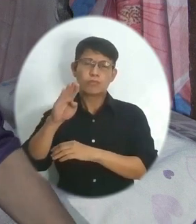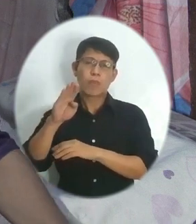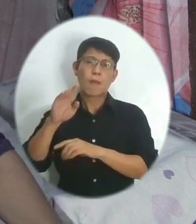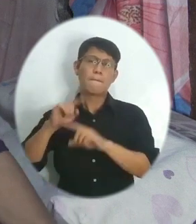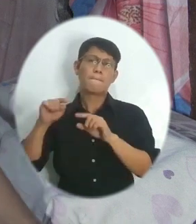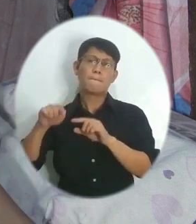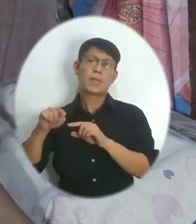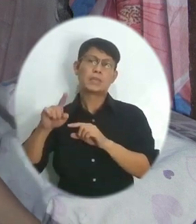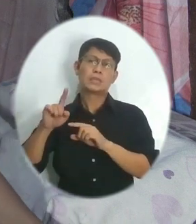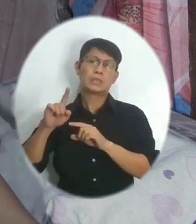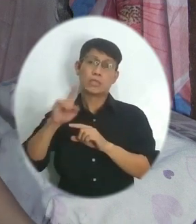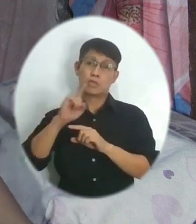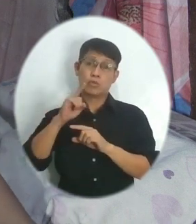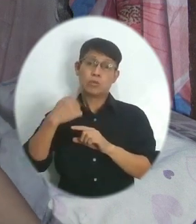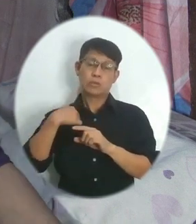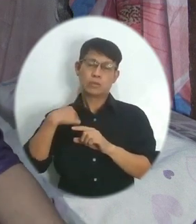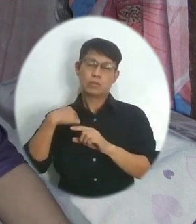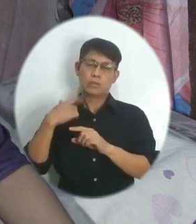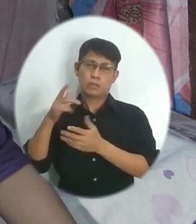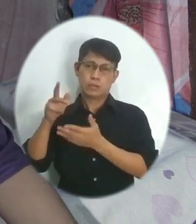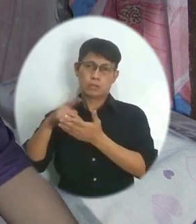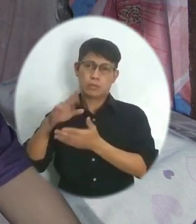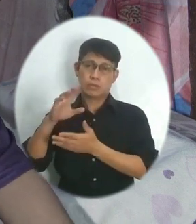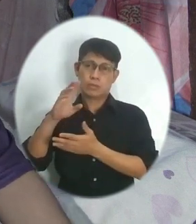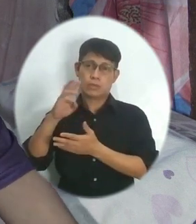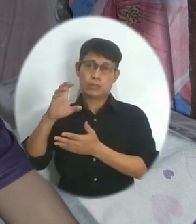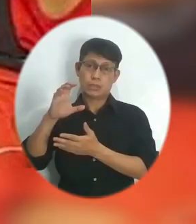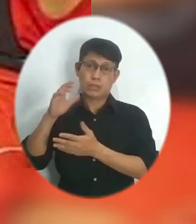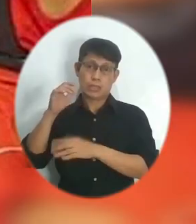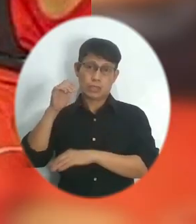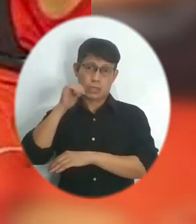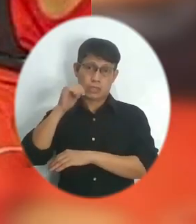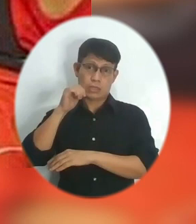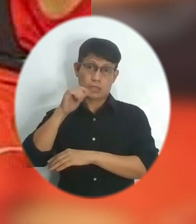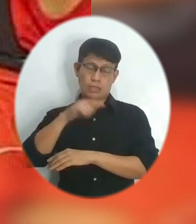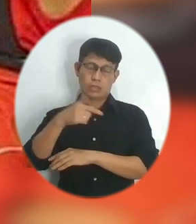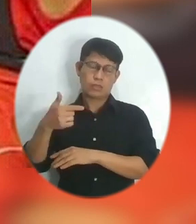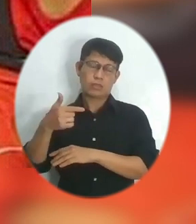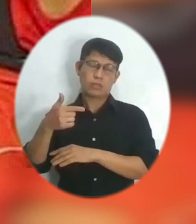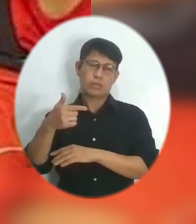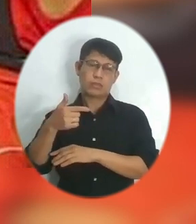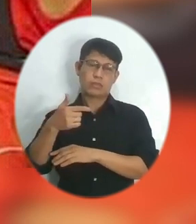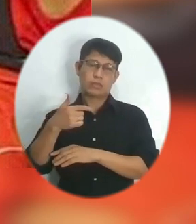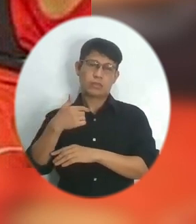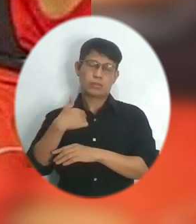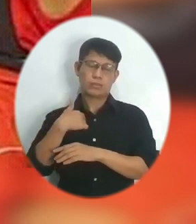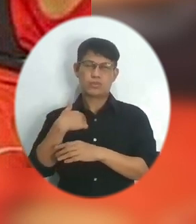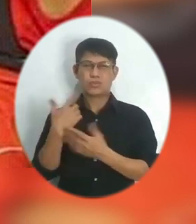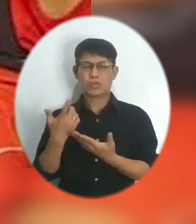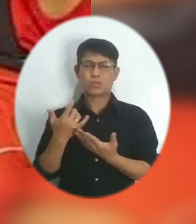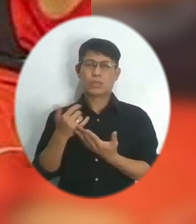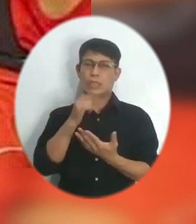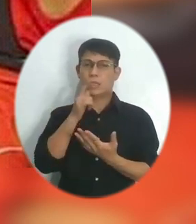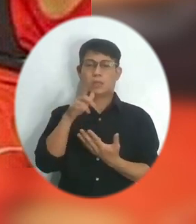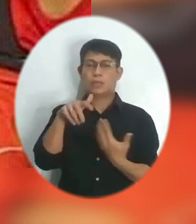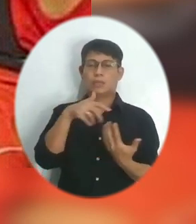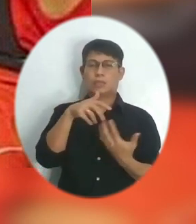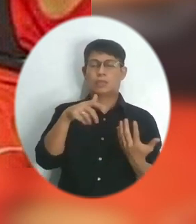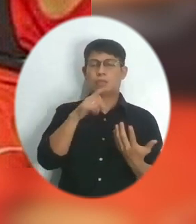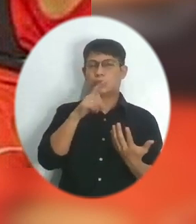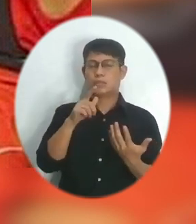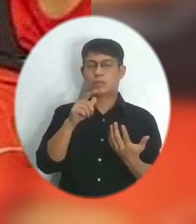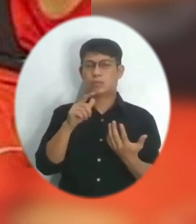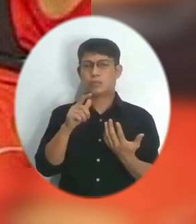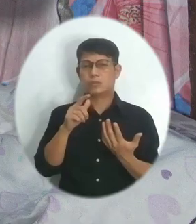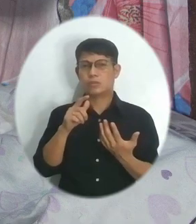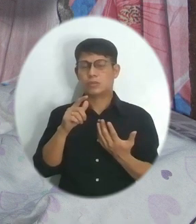sapat yung 600 or 700 niya a day. Yung banding niya po sa amin, ano,